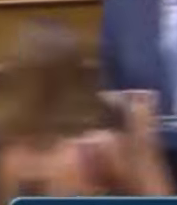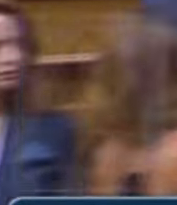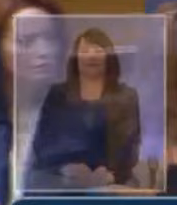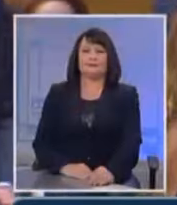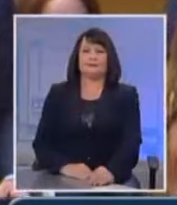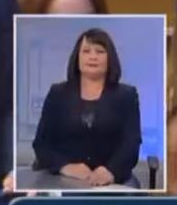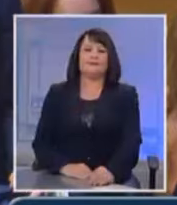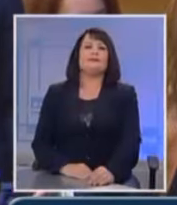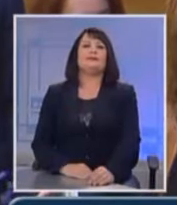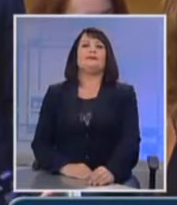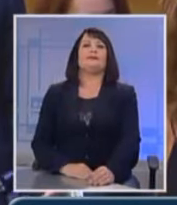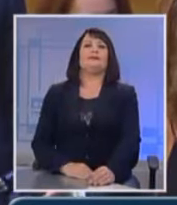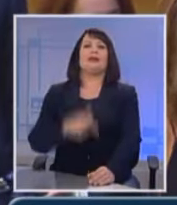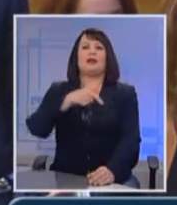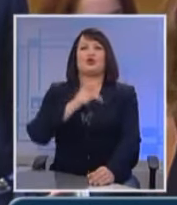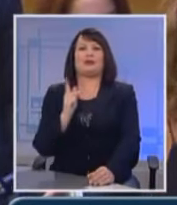Καπελάκης Γεώργιος